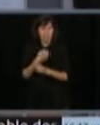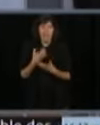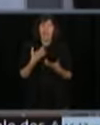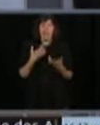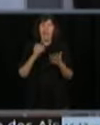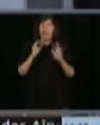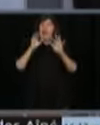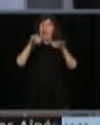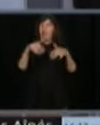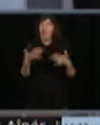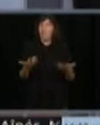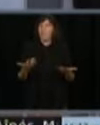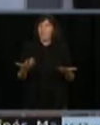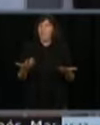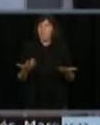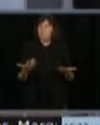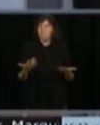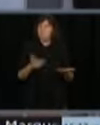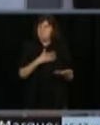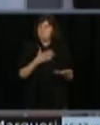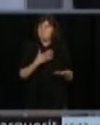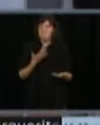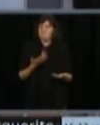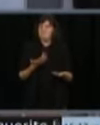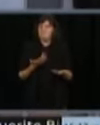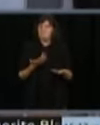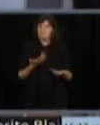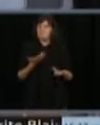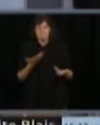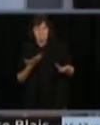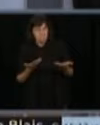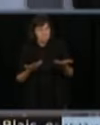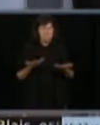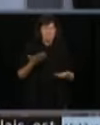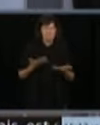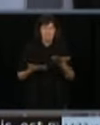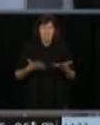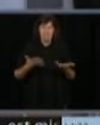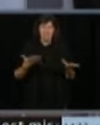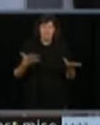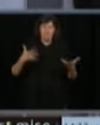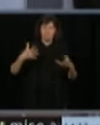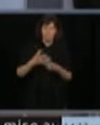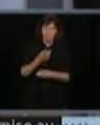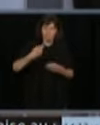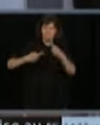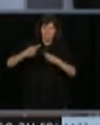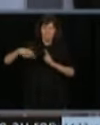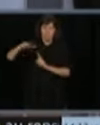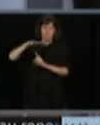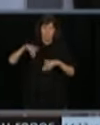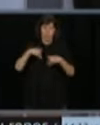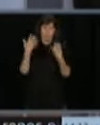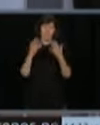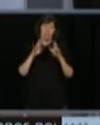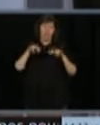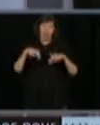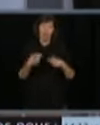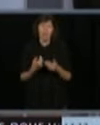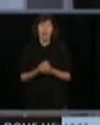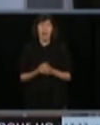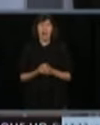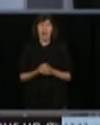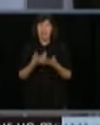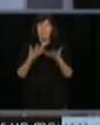dirais de revenir à des situations comme telles. Actuellement, là, ceux les plus touchés, c'est les 17-24 ans.